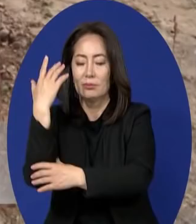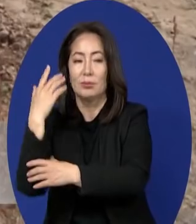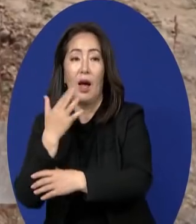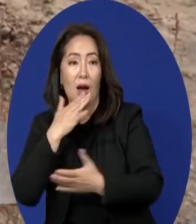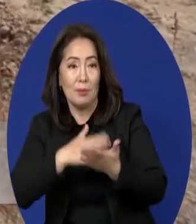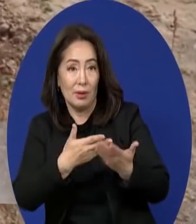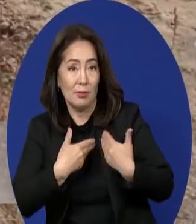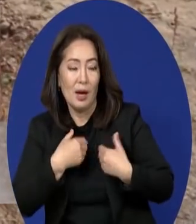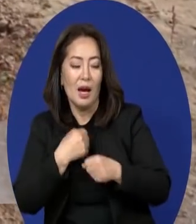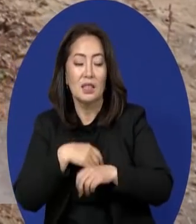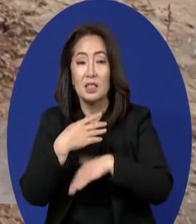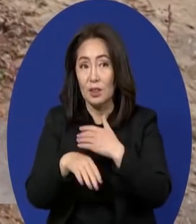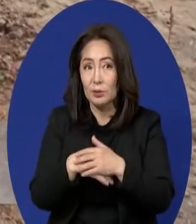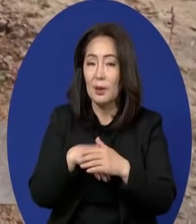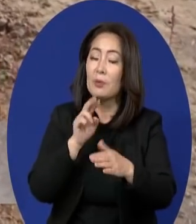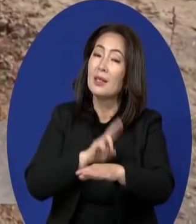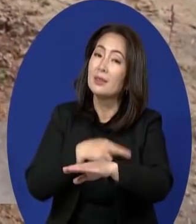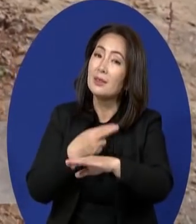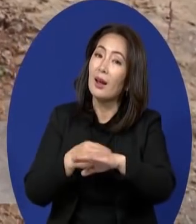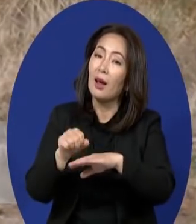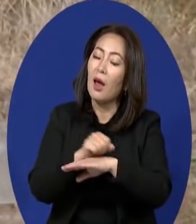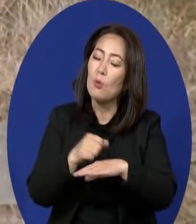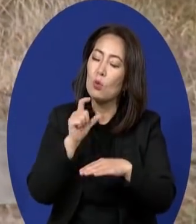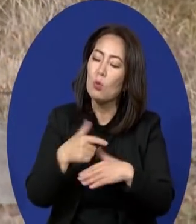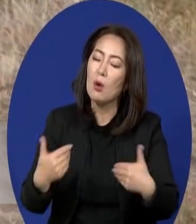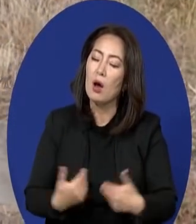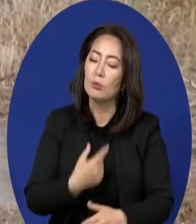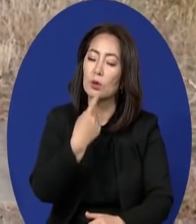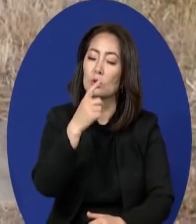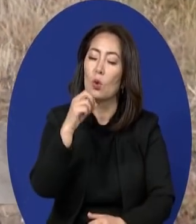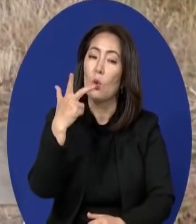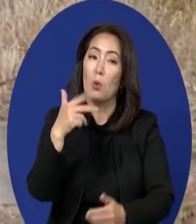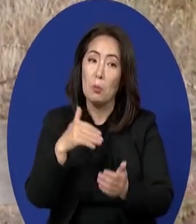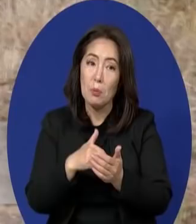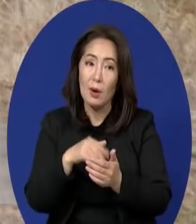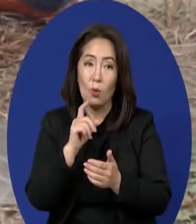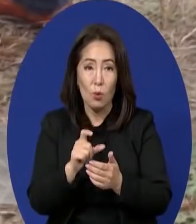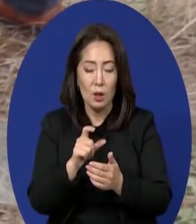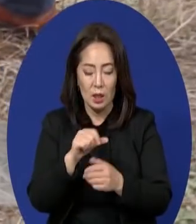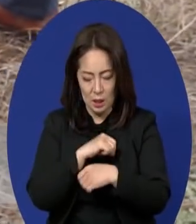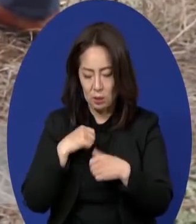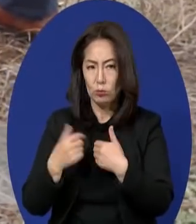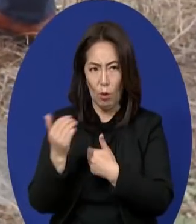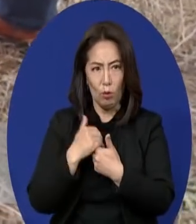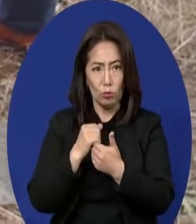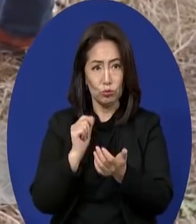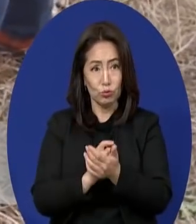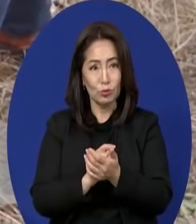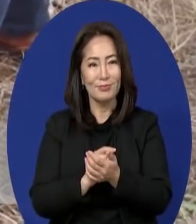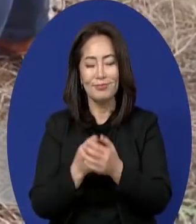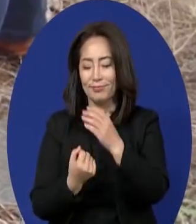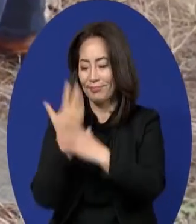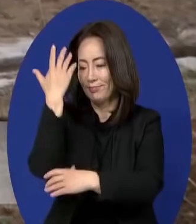байна. Дархан уул аймаг 103,000 хүн амтай. Иргэн бүр мод тарихад оролцох нь чухал. Тарих суулгац арчилж